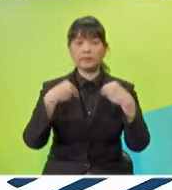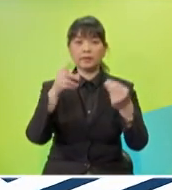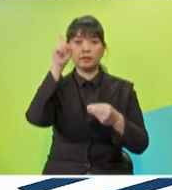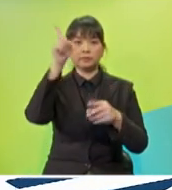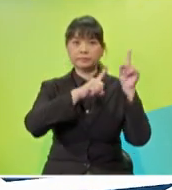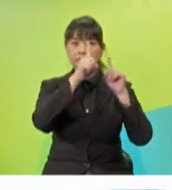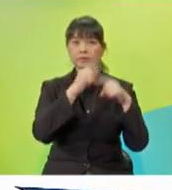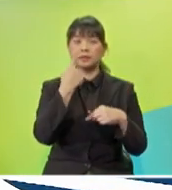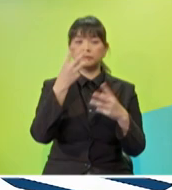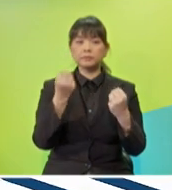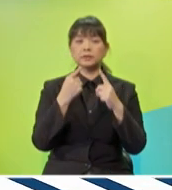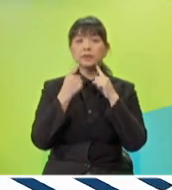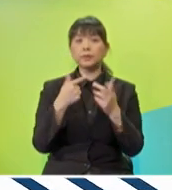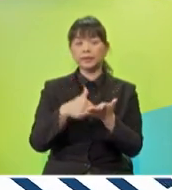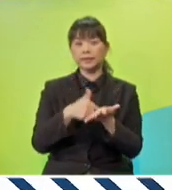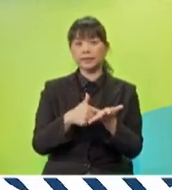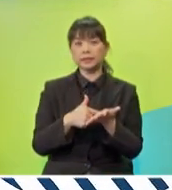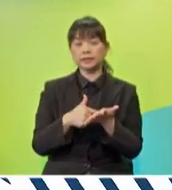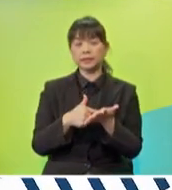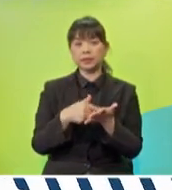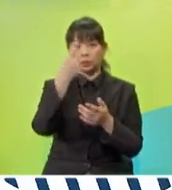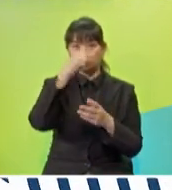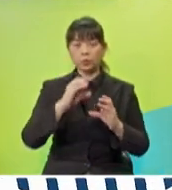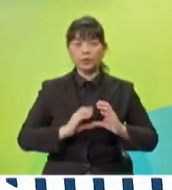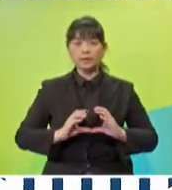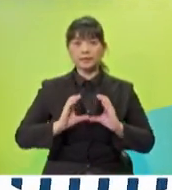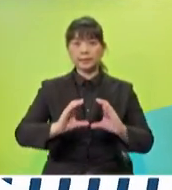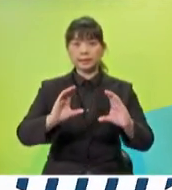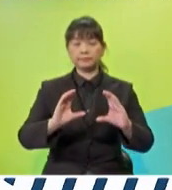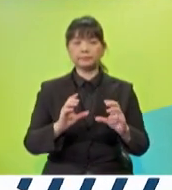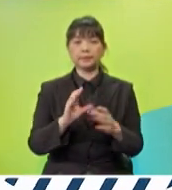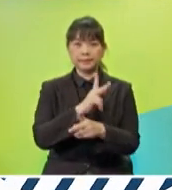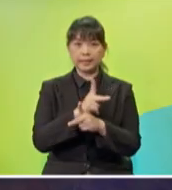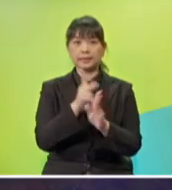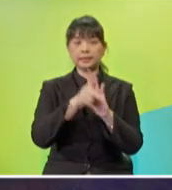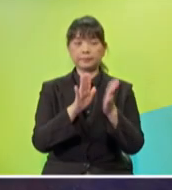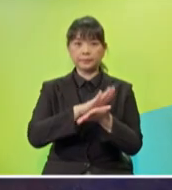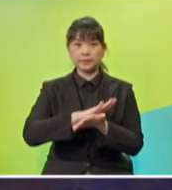lagi untuk cara menjaga kebersihan diri